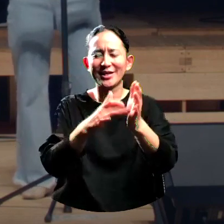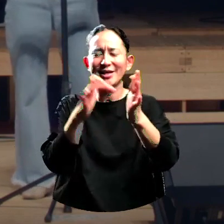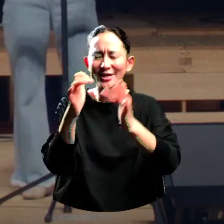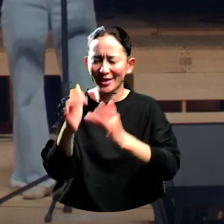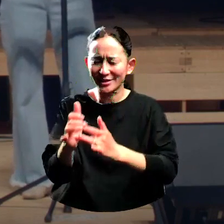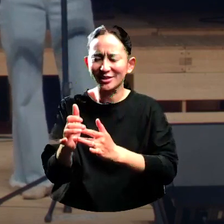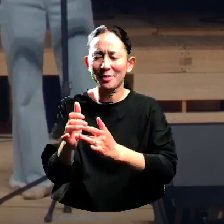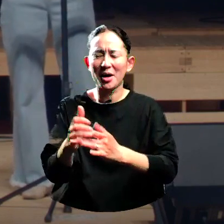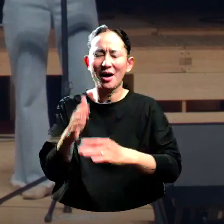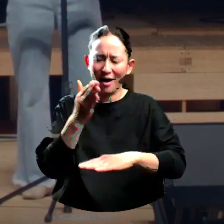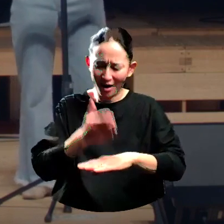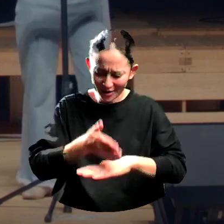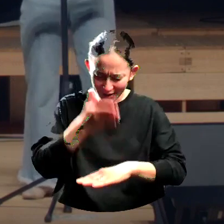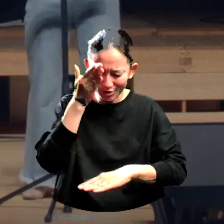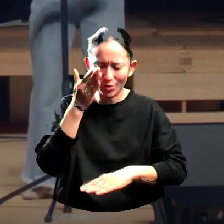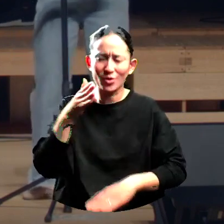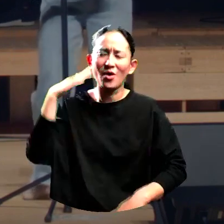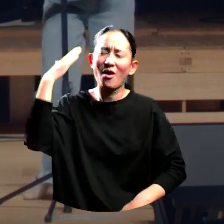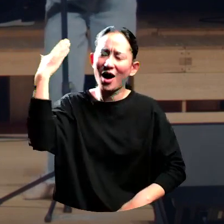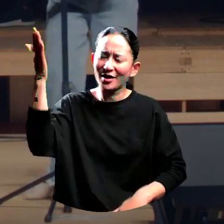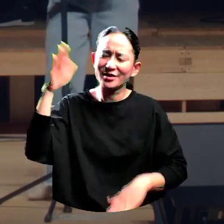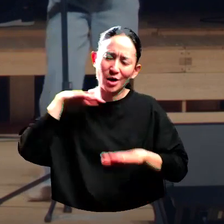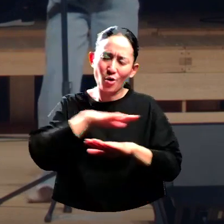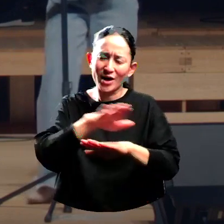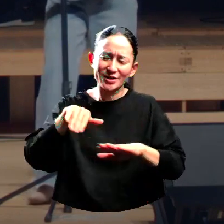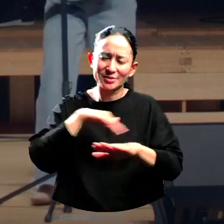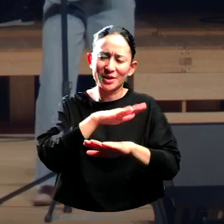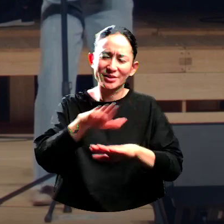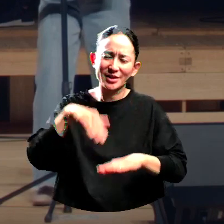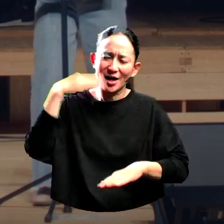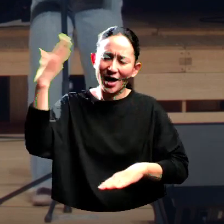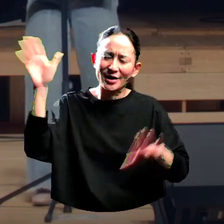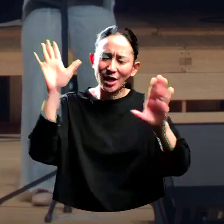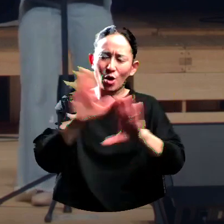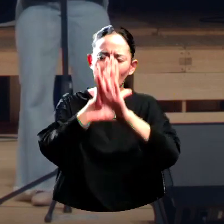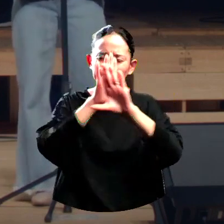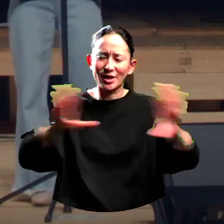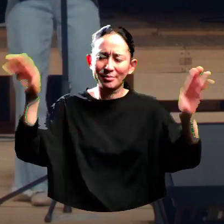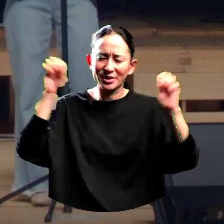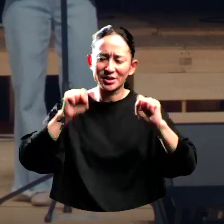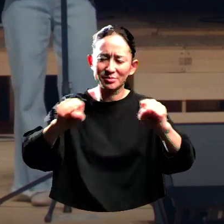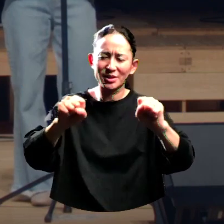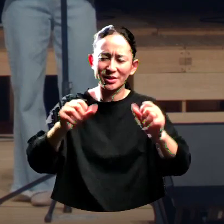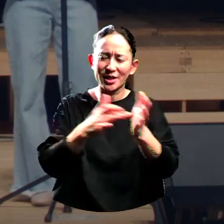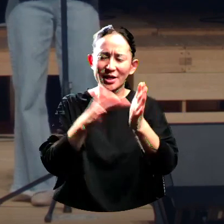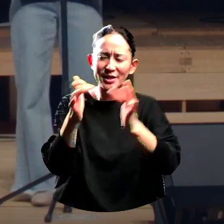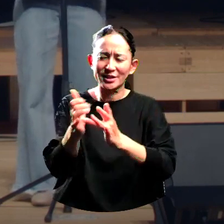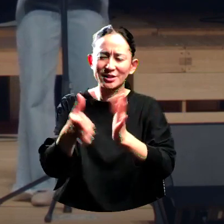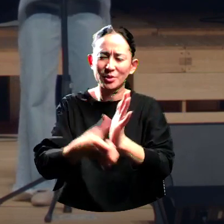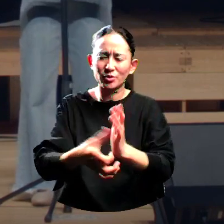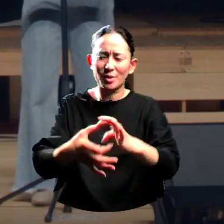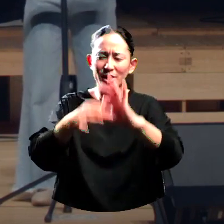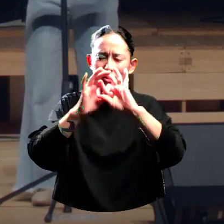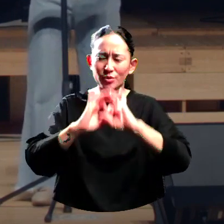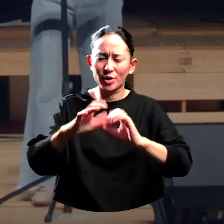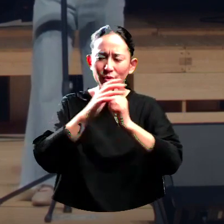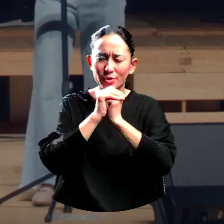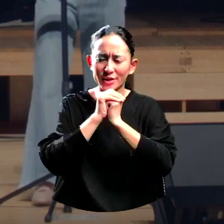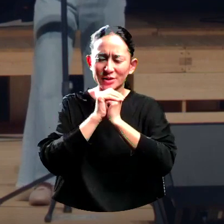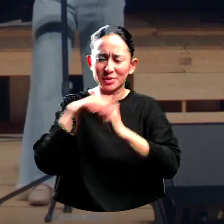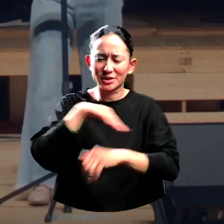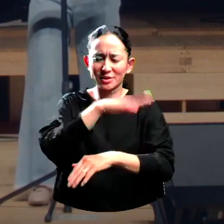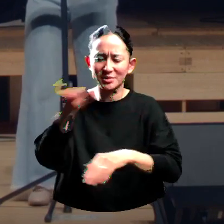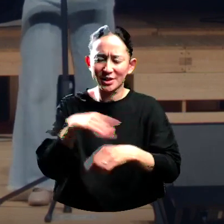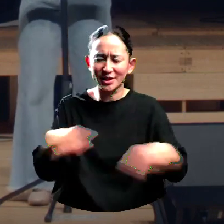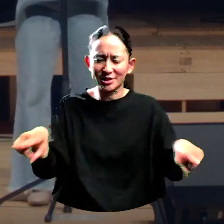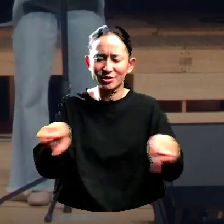がとう。 Jesus, thank you. あなたを愛します。 We love you. あなたを賛美します。 We praise you. イエス様の名前でお祈りします。 In Jesus' name we pray. 皆さん一